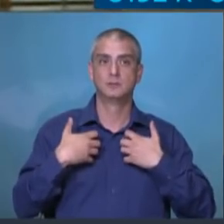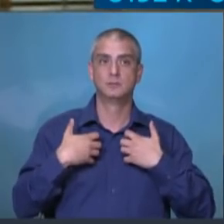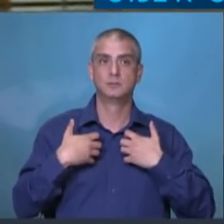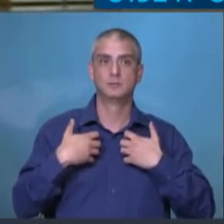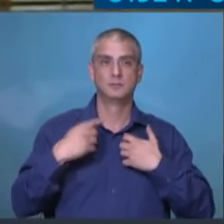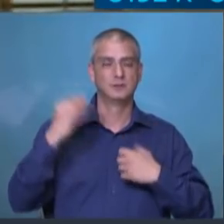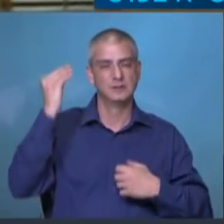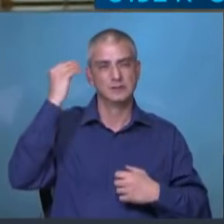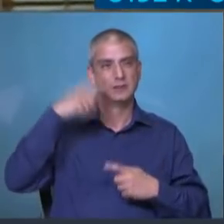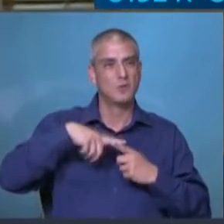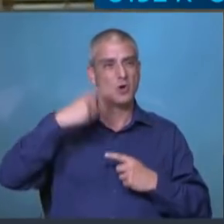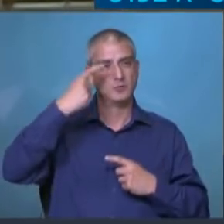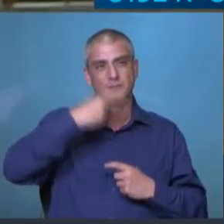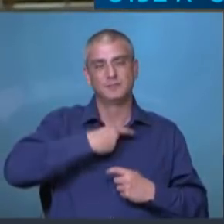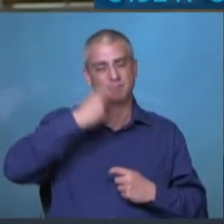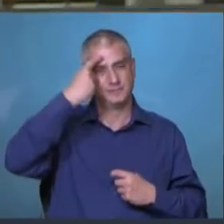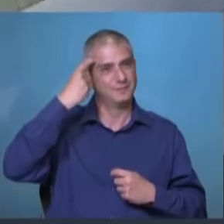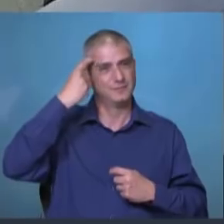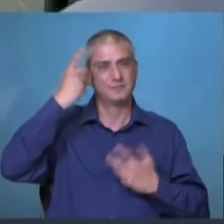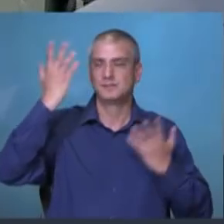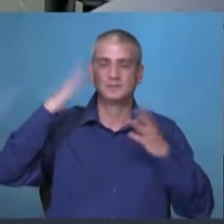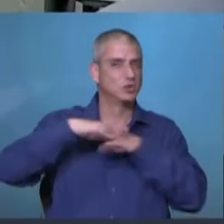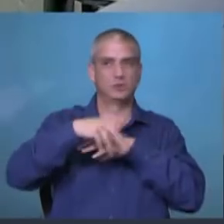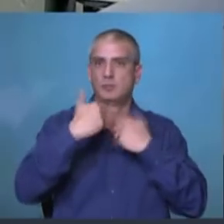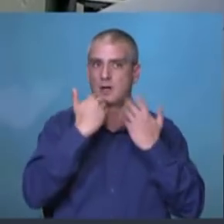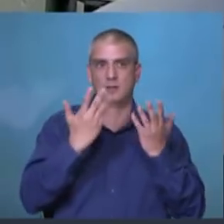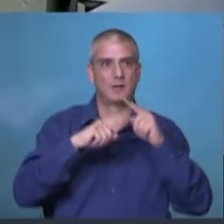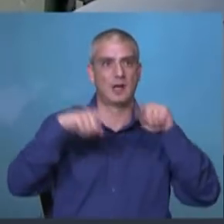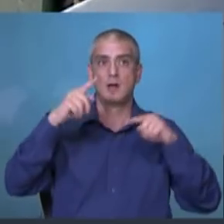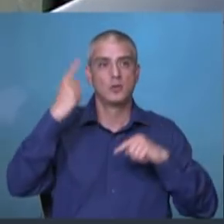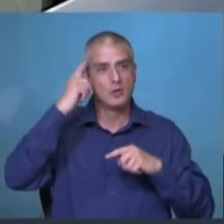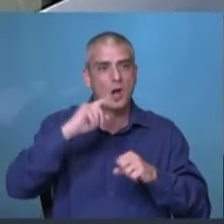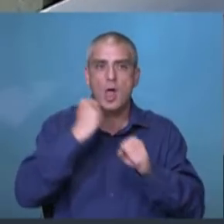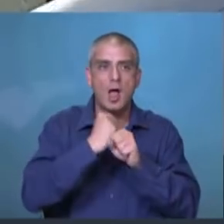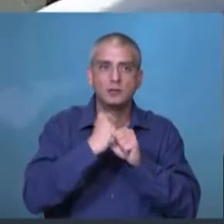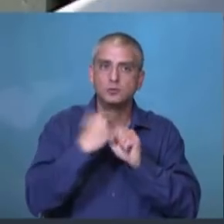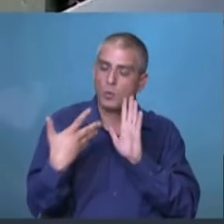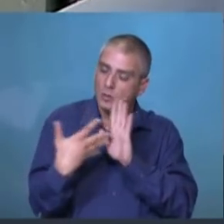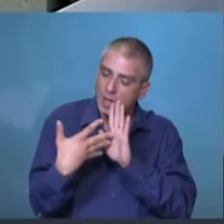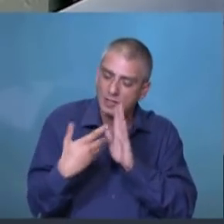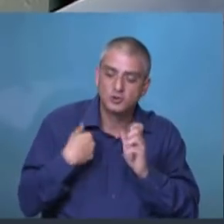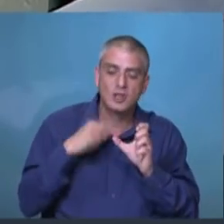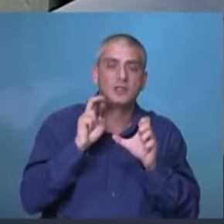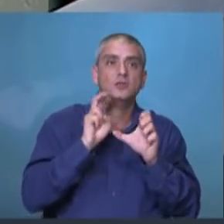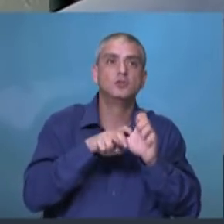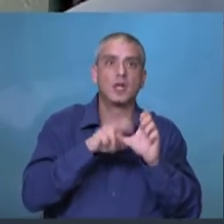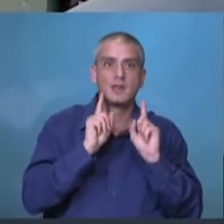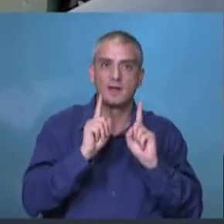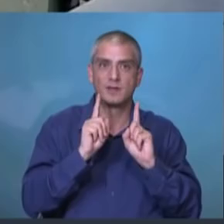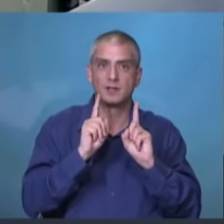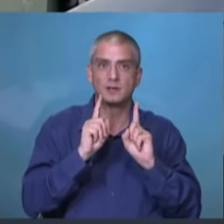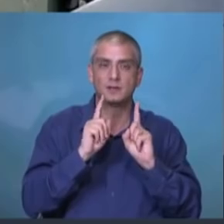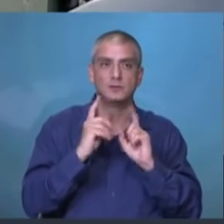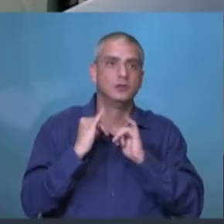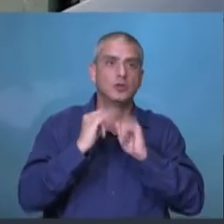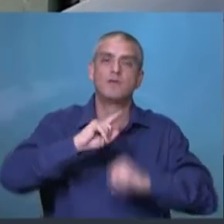את הסריטה הזאת ברמות שונות. אני יודע שלא נעשה תחקיר שאני השתתפתי בו,